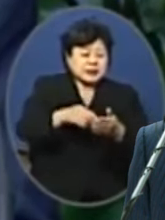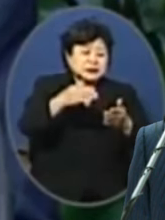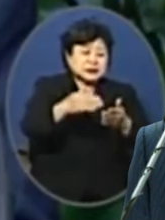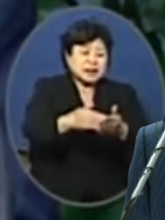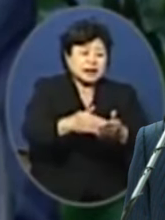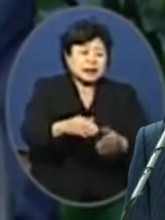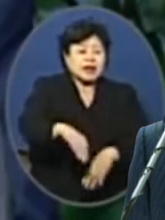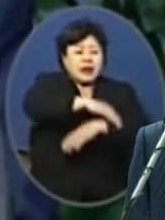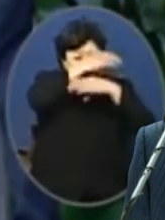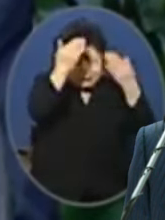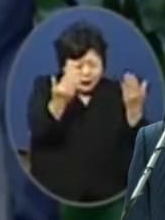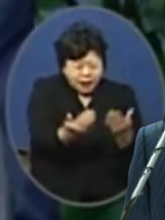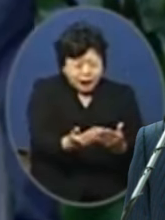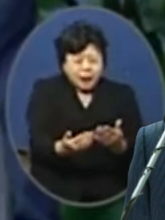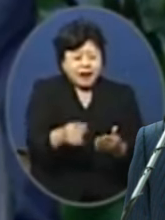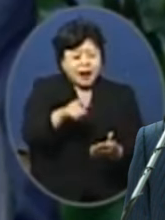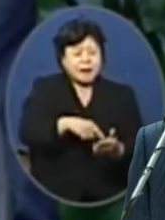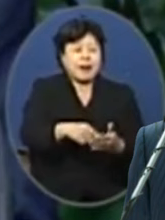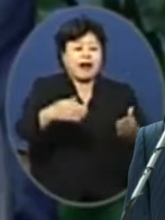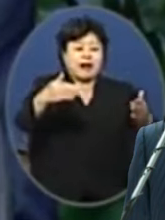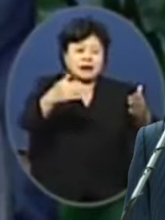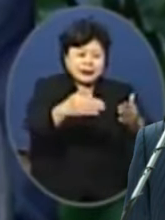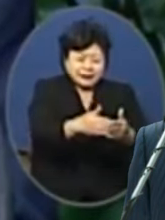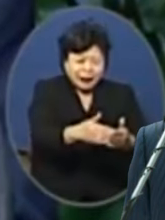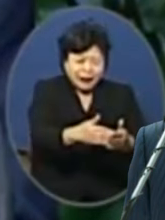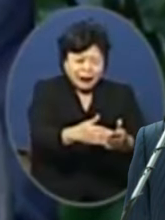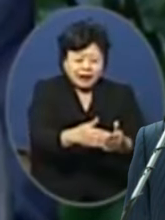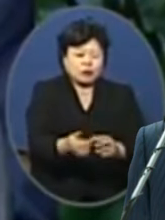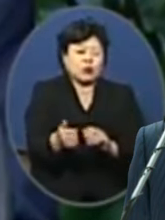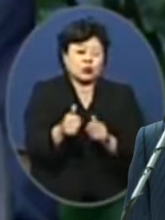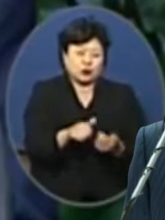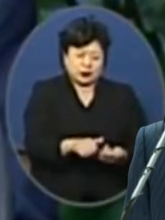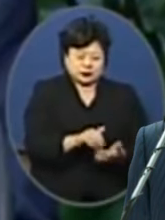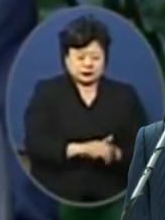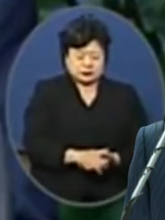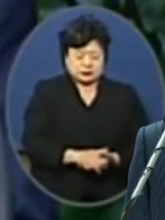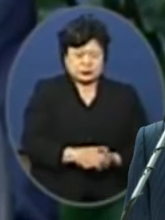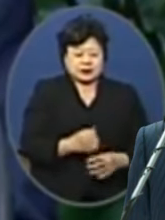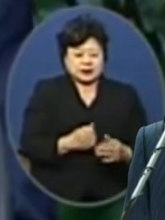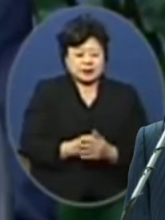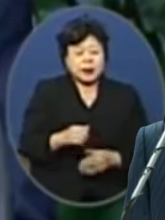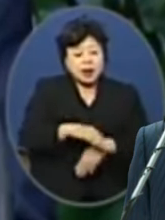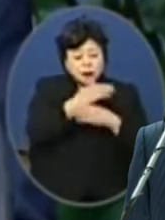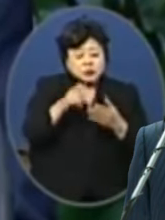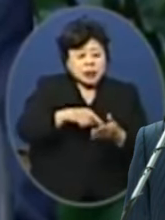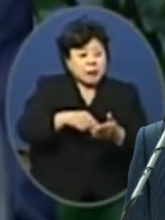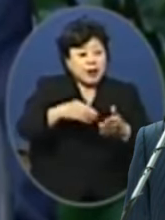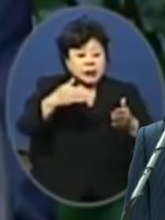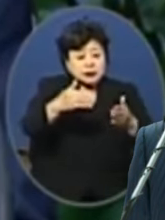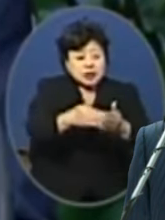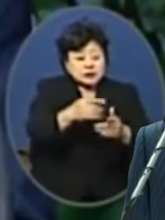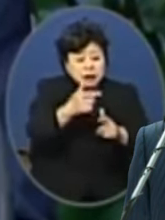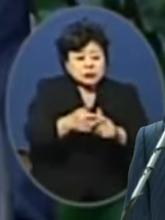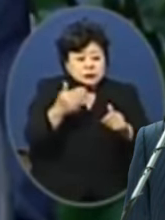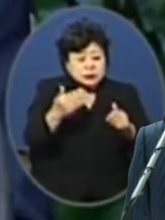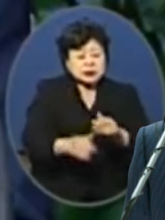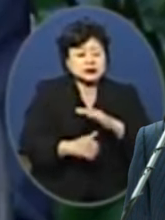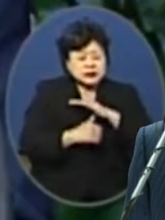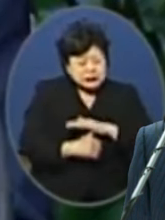때 내가 다 갚았다 아멘 그리고 주님이 세상을 떠는 것입니다 그렇기 때문에 모든 것이 다 갚진 거예요